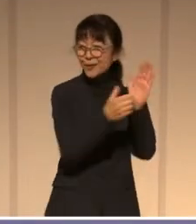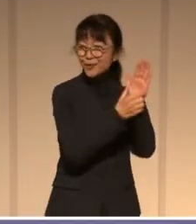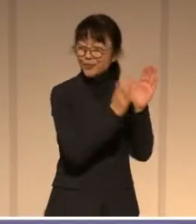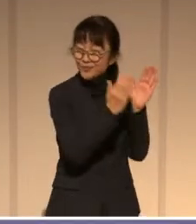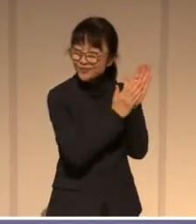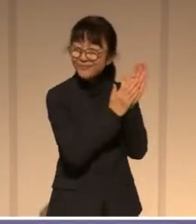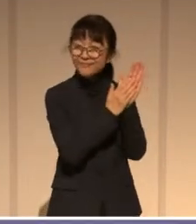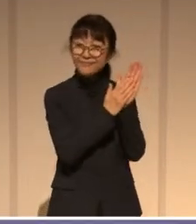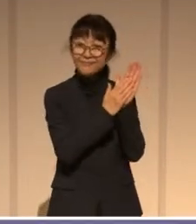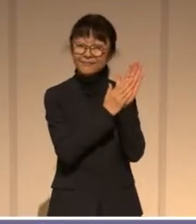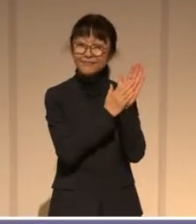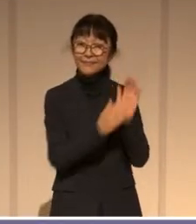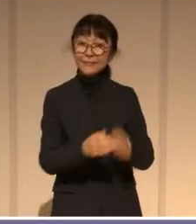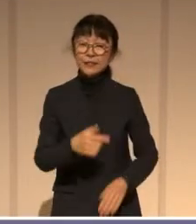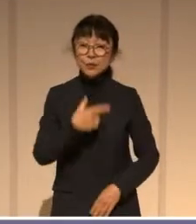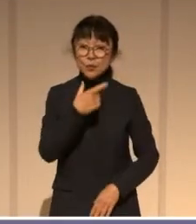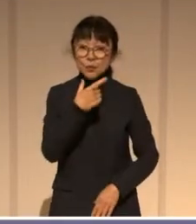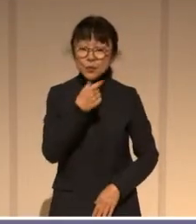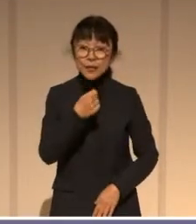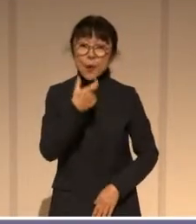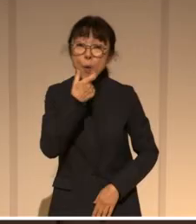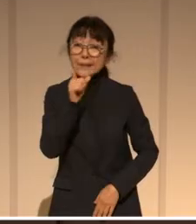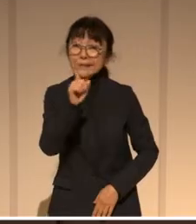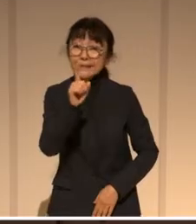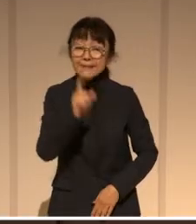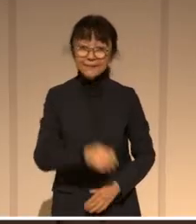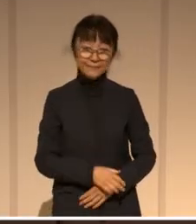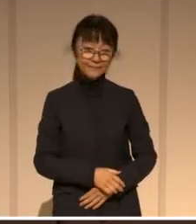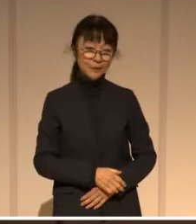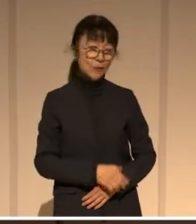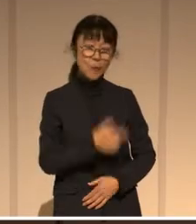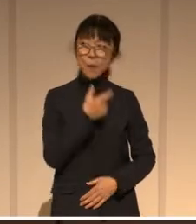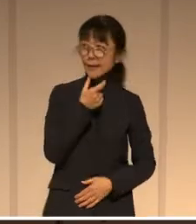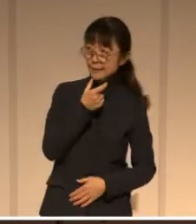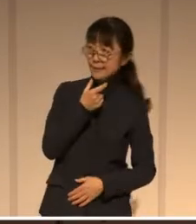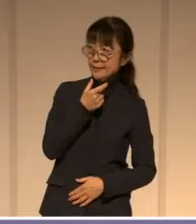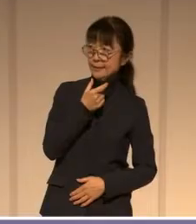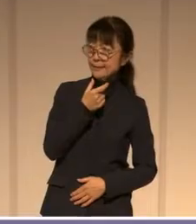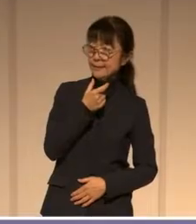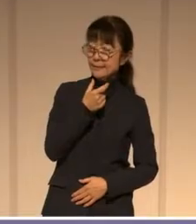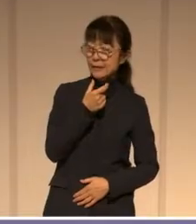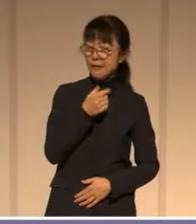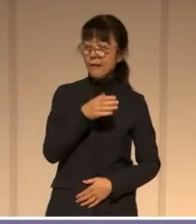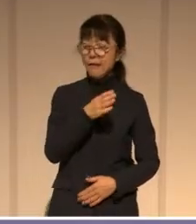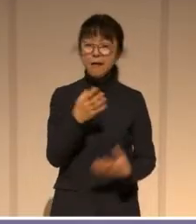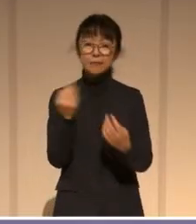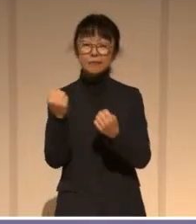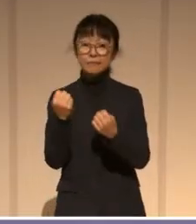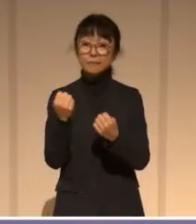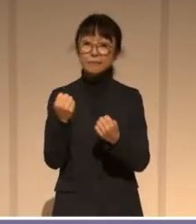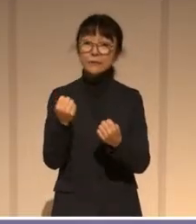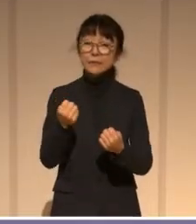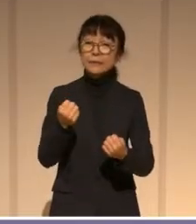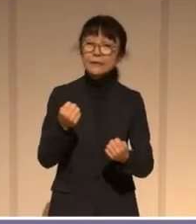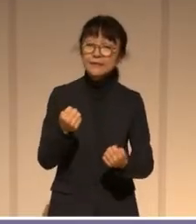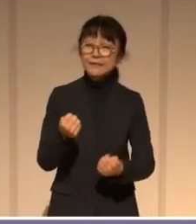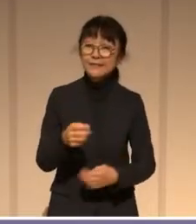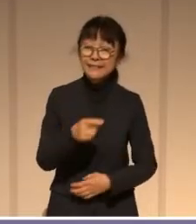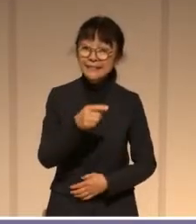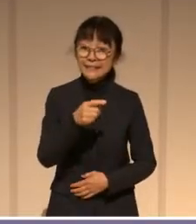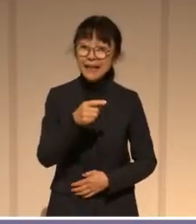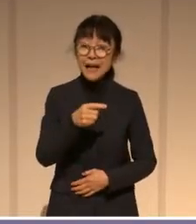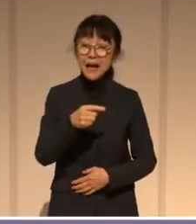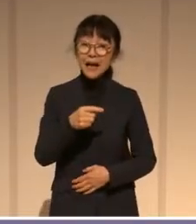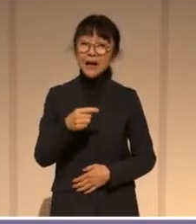なんか好きなお菓子は好きなお菓子いっぱいある経度よっちゃんイカが好きですね